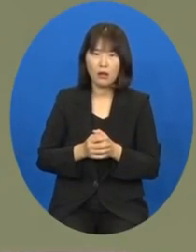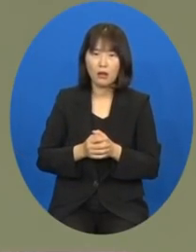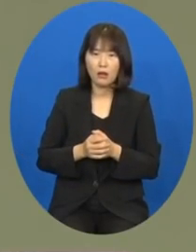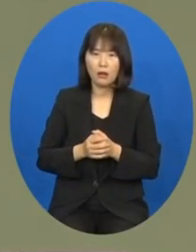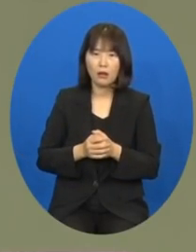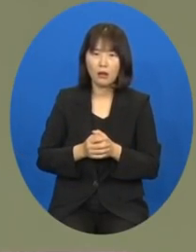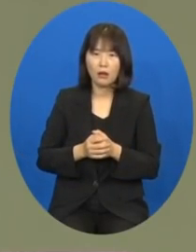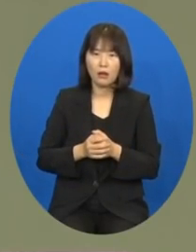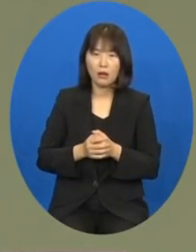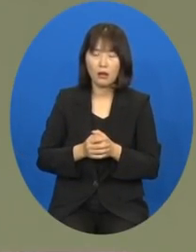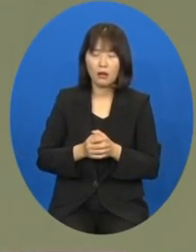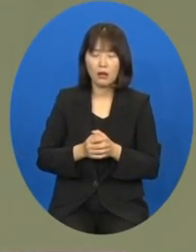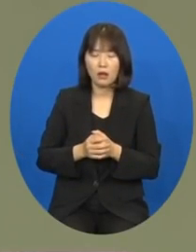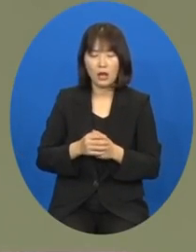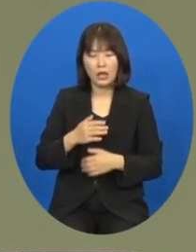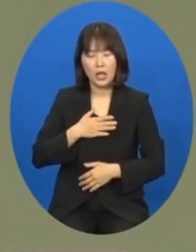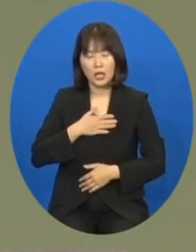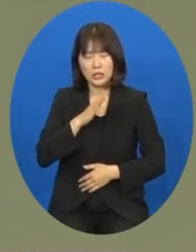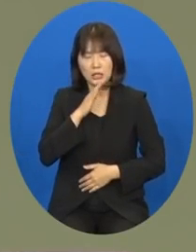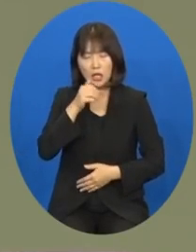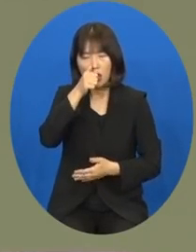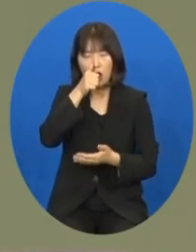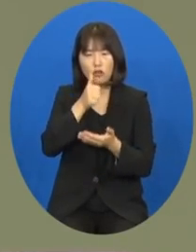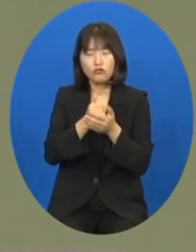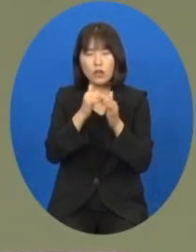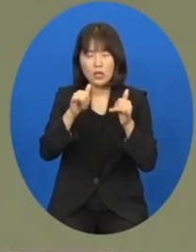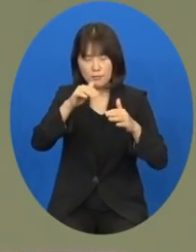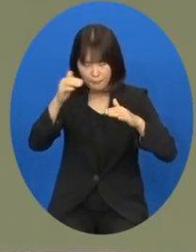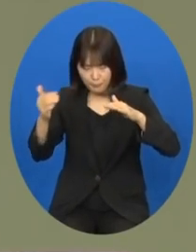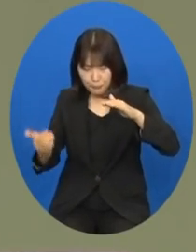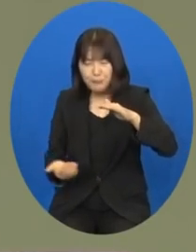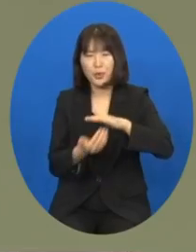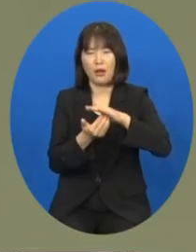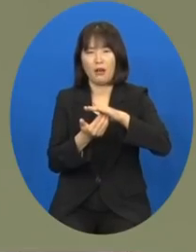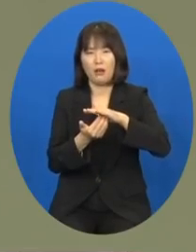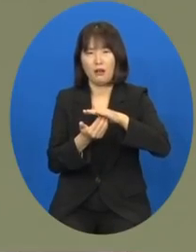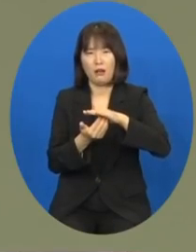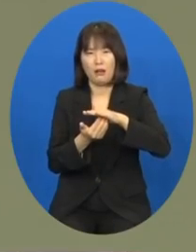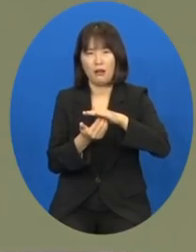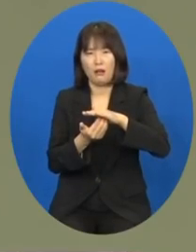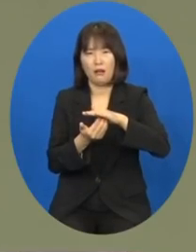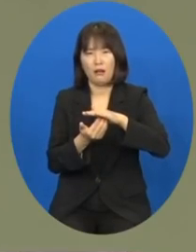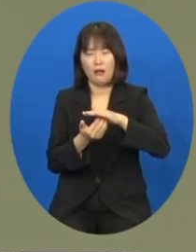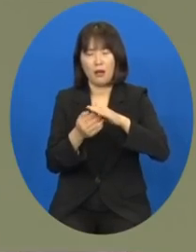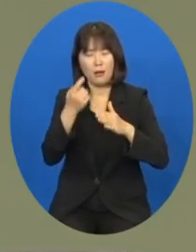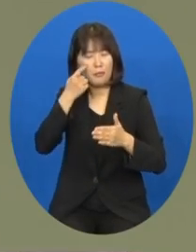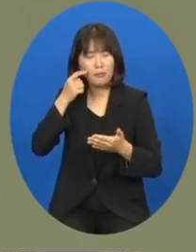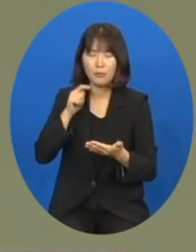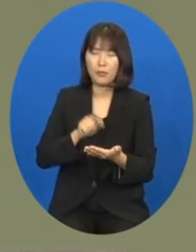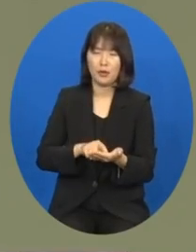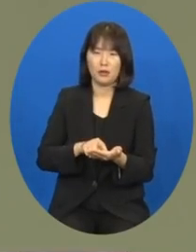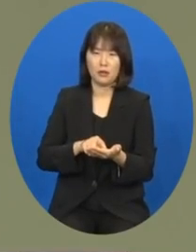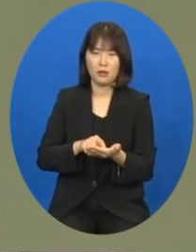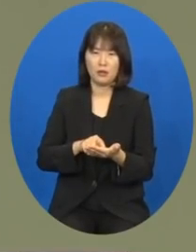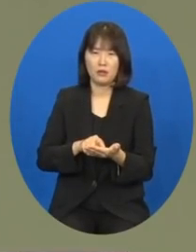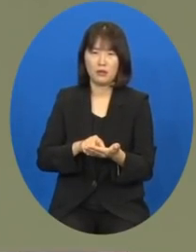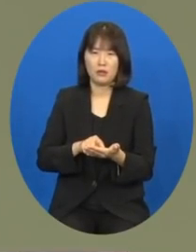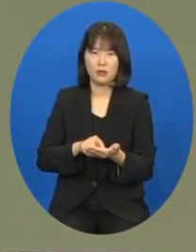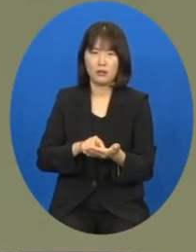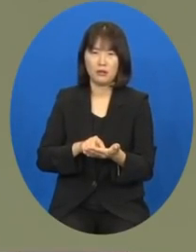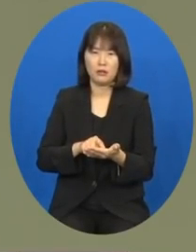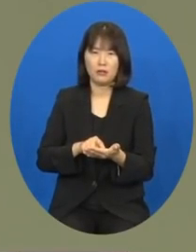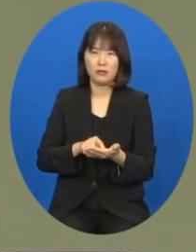의하면 괴물이 되어 있더라는 거죠 괴물 제가 괴물이 되어가고 있더라구요 이런 얘기 하면